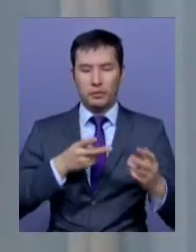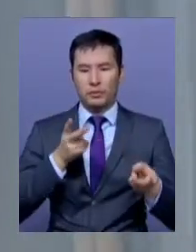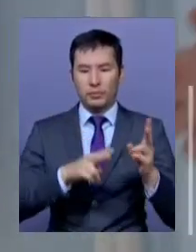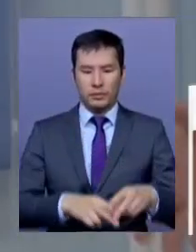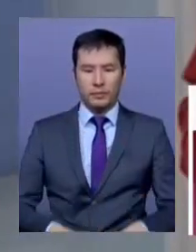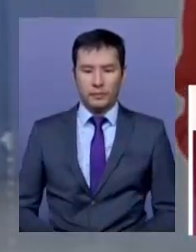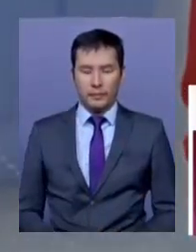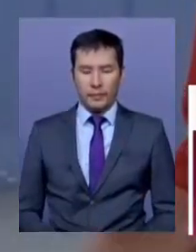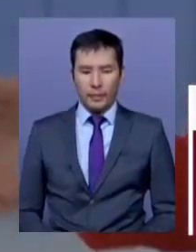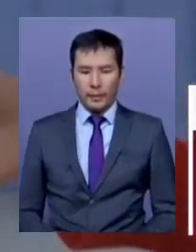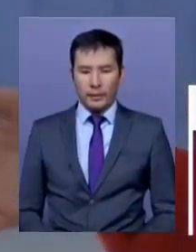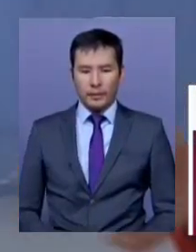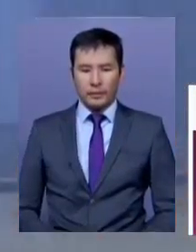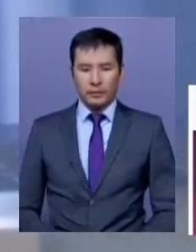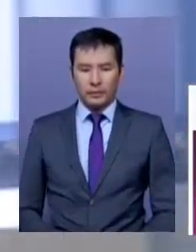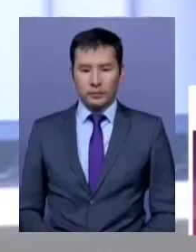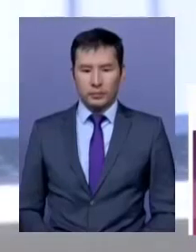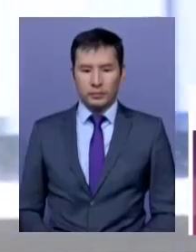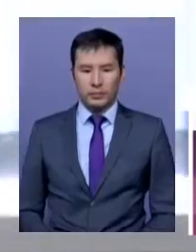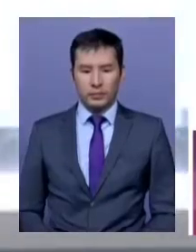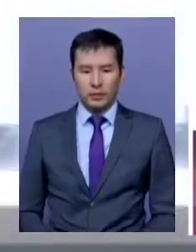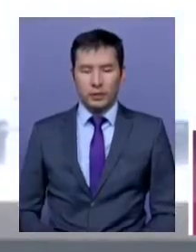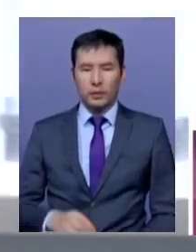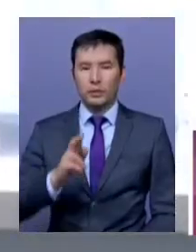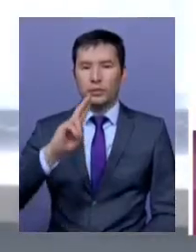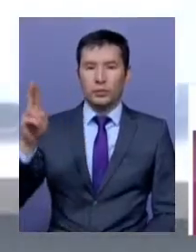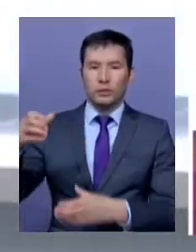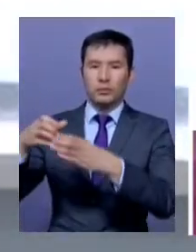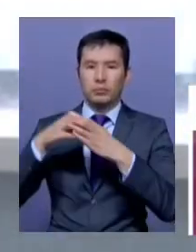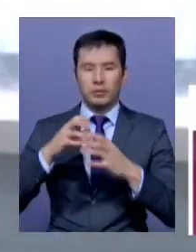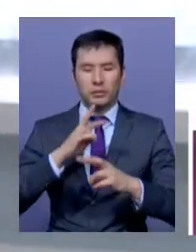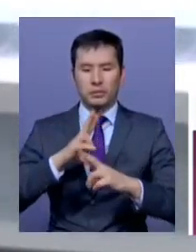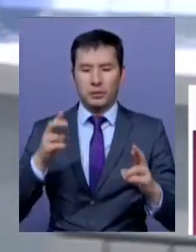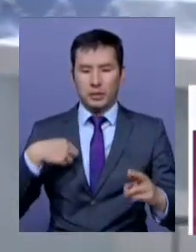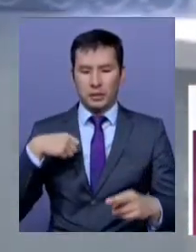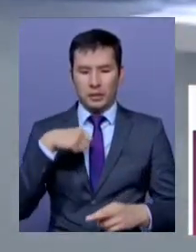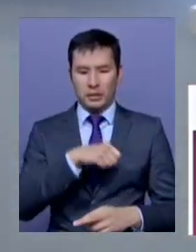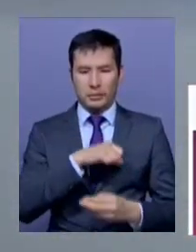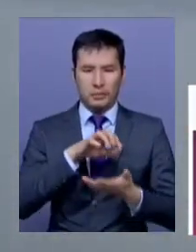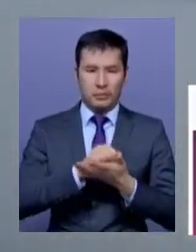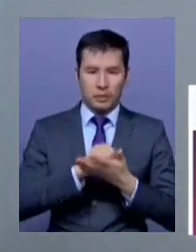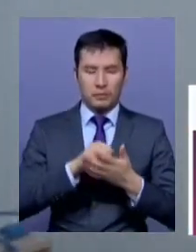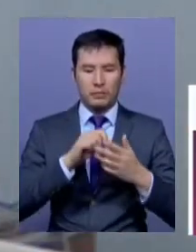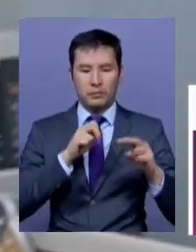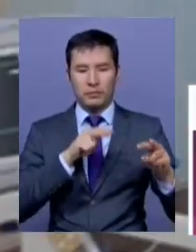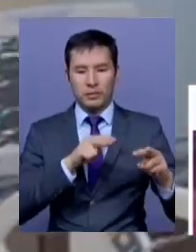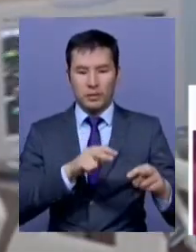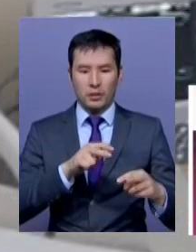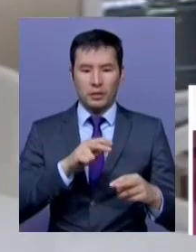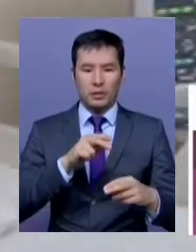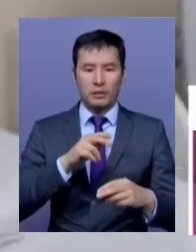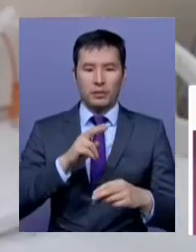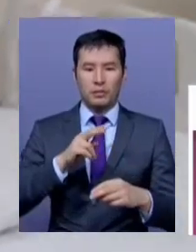түскен науқастар бірден мынадай арнайы палаталарға жатқызылады. Бұл жерде сондай 8 бокс бар. Келіп түскен